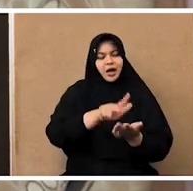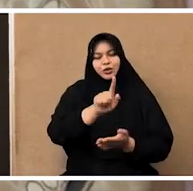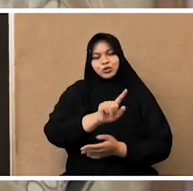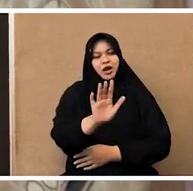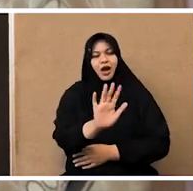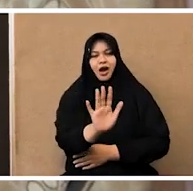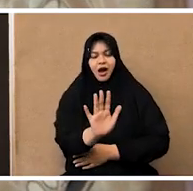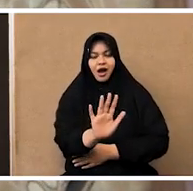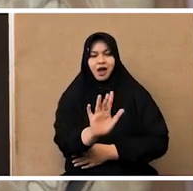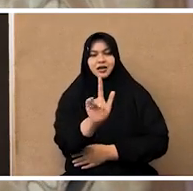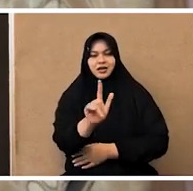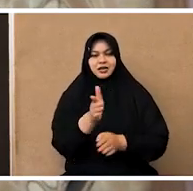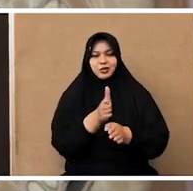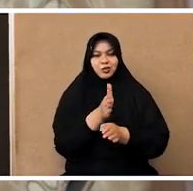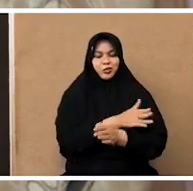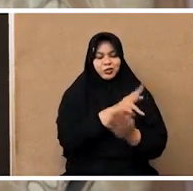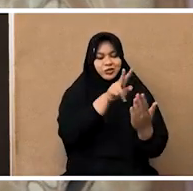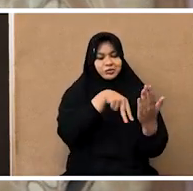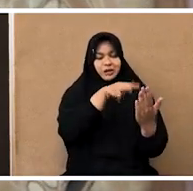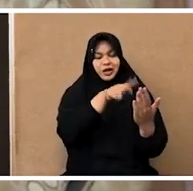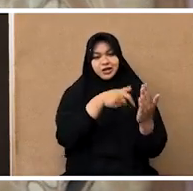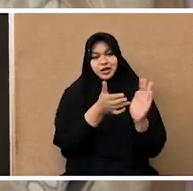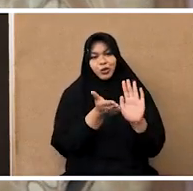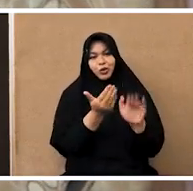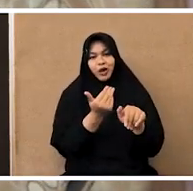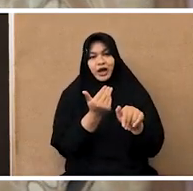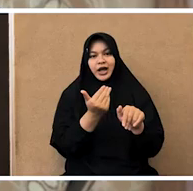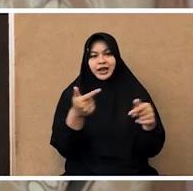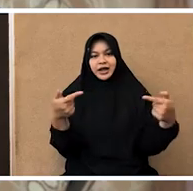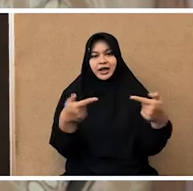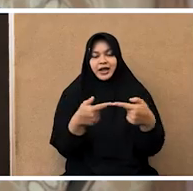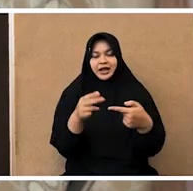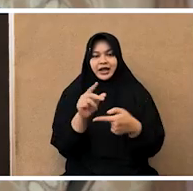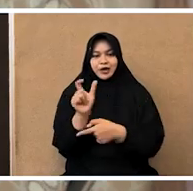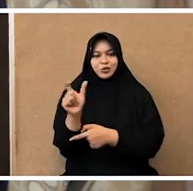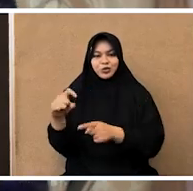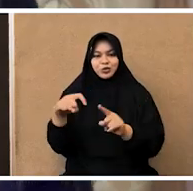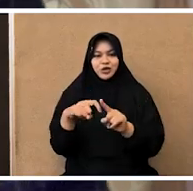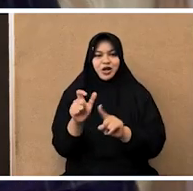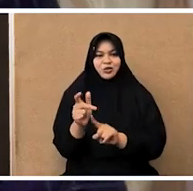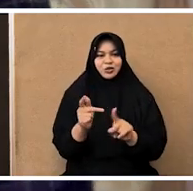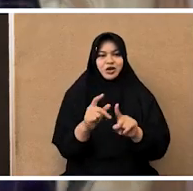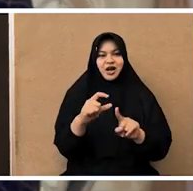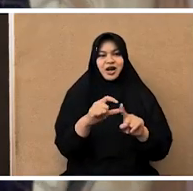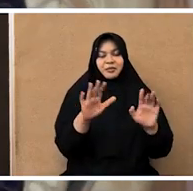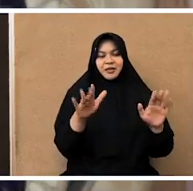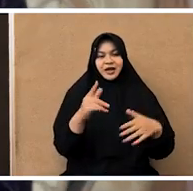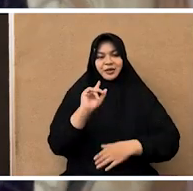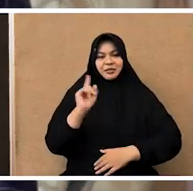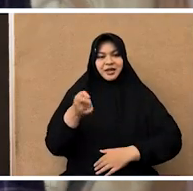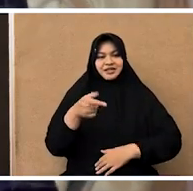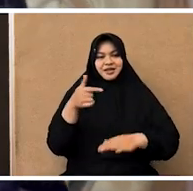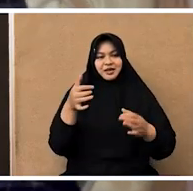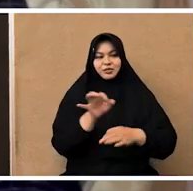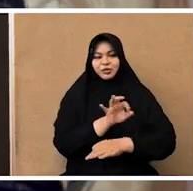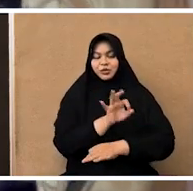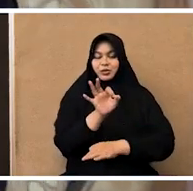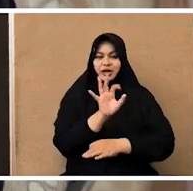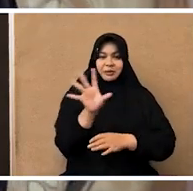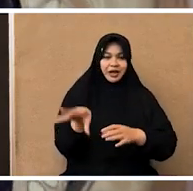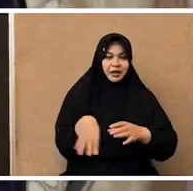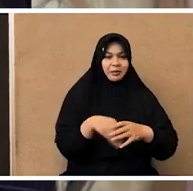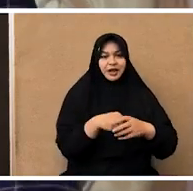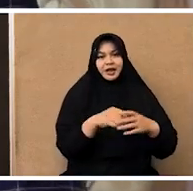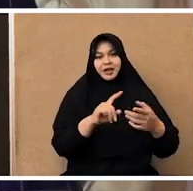perlu ada pembacaan ulang terhadap Euro KUHP ini sebelum disahkan dan yang pasti adalah perlu ada pelibatan